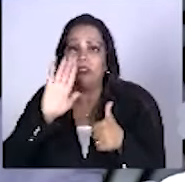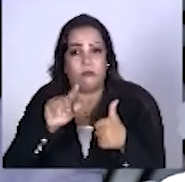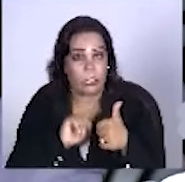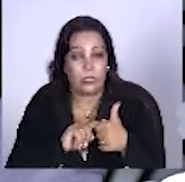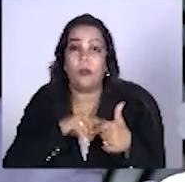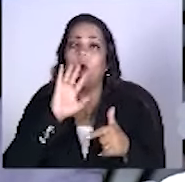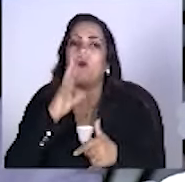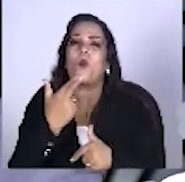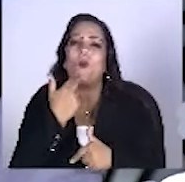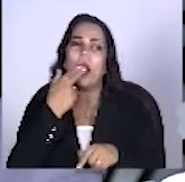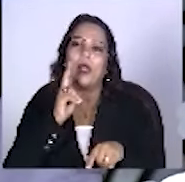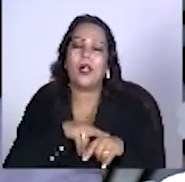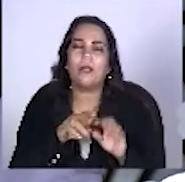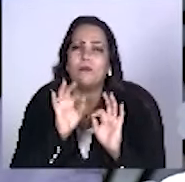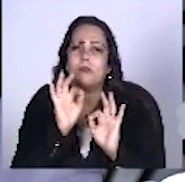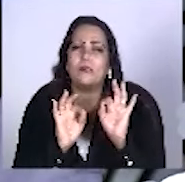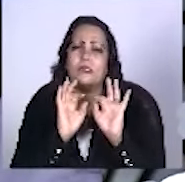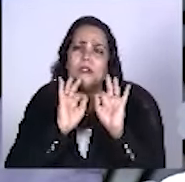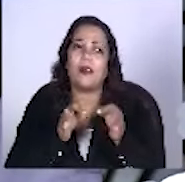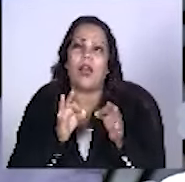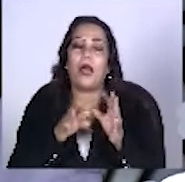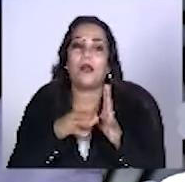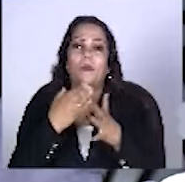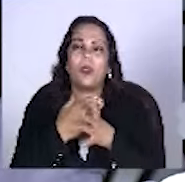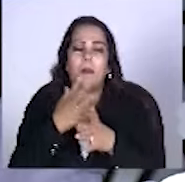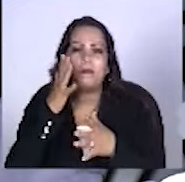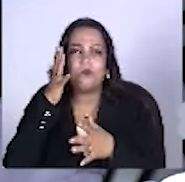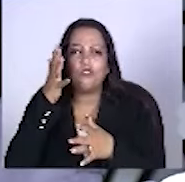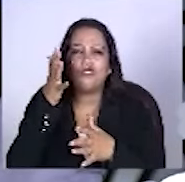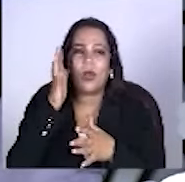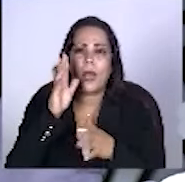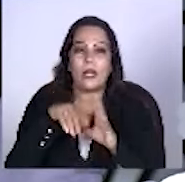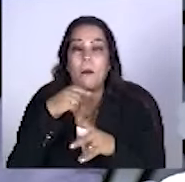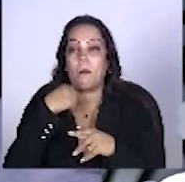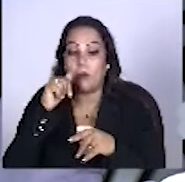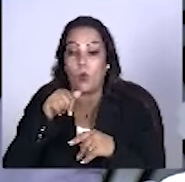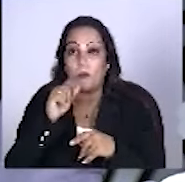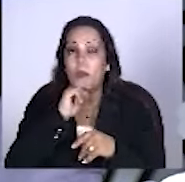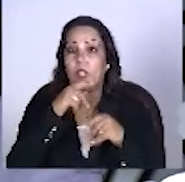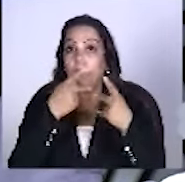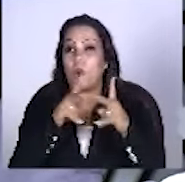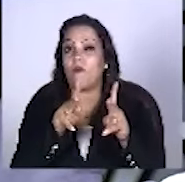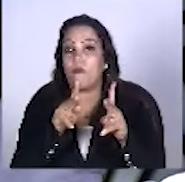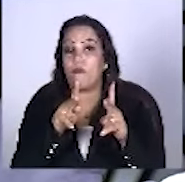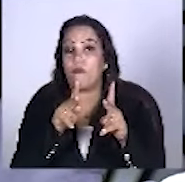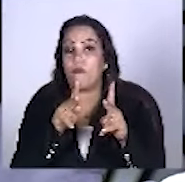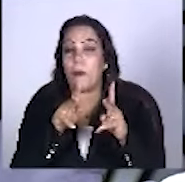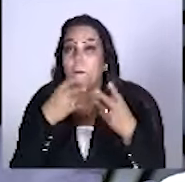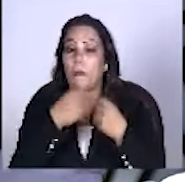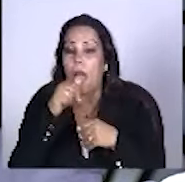واحد تاني بيبقى مدقق ومتشكك في المستقبل. فيقول لك لا انا خايف من